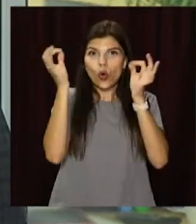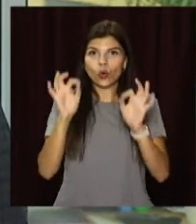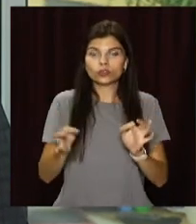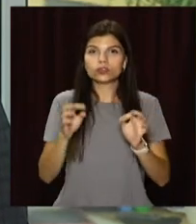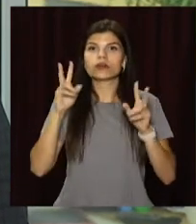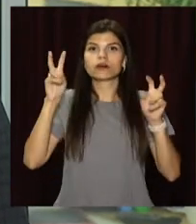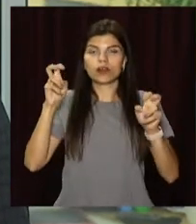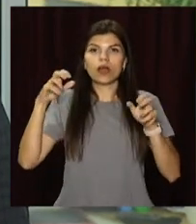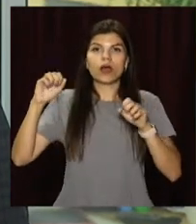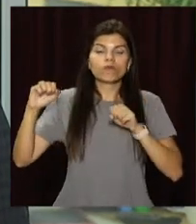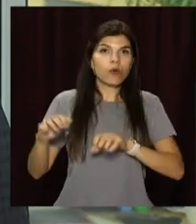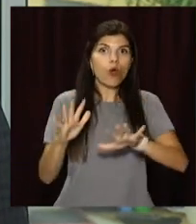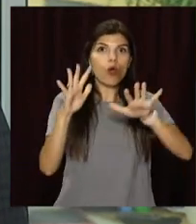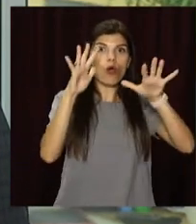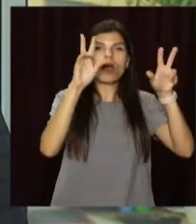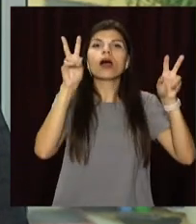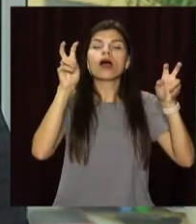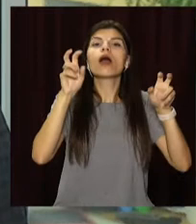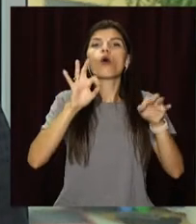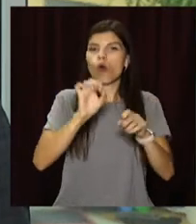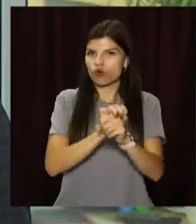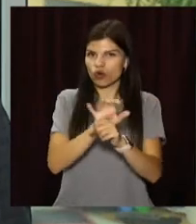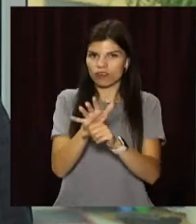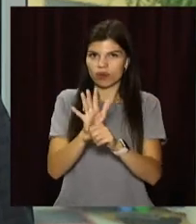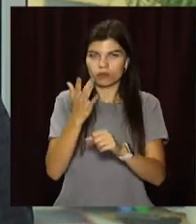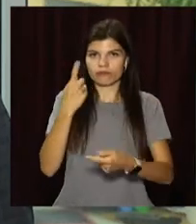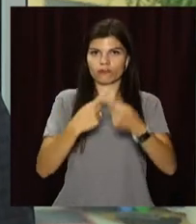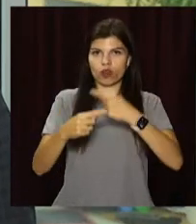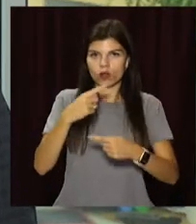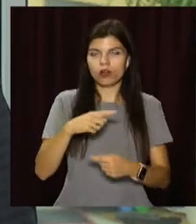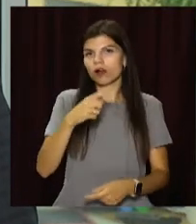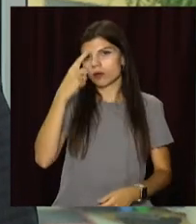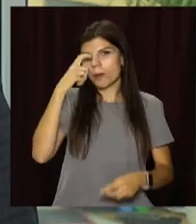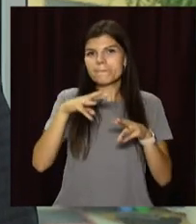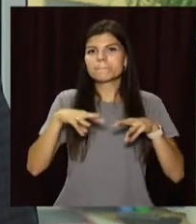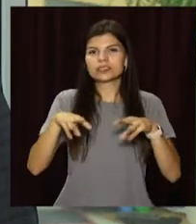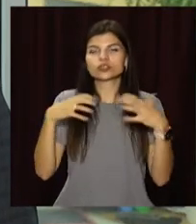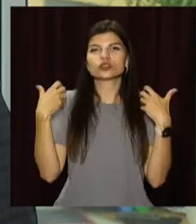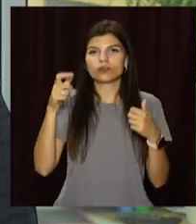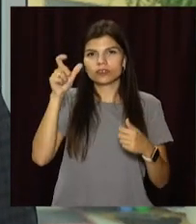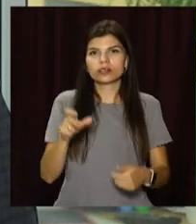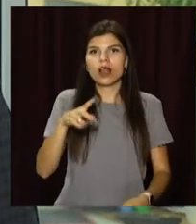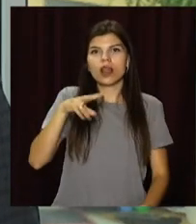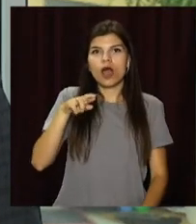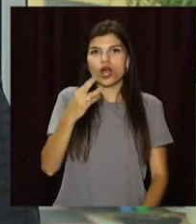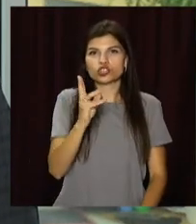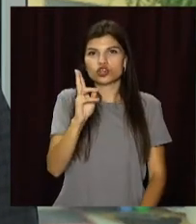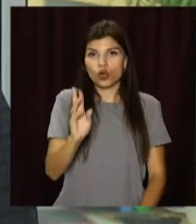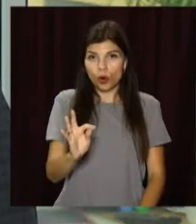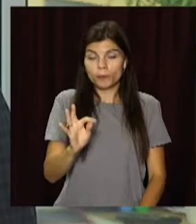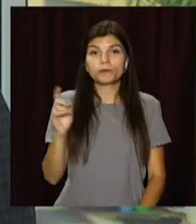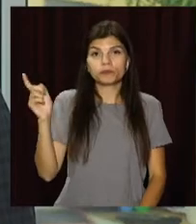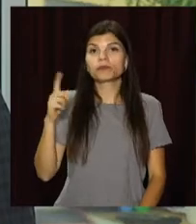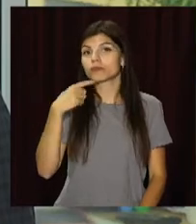хвилі пандемії коронавірусу. Про це в ефірі одного з українських телеканалів заявив міністр охорони здоров'я Віктор Ляшко. Очільник